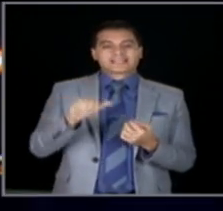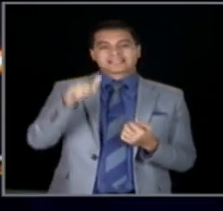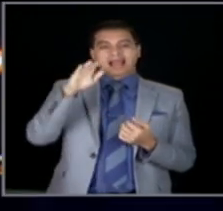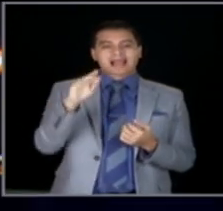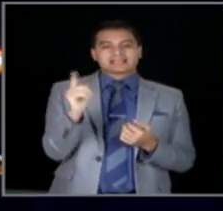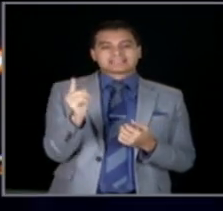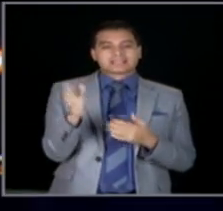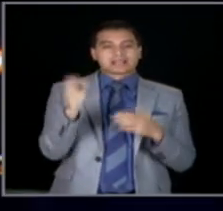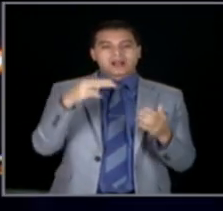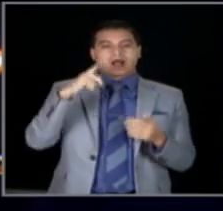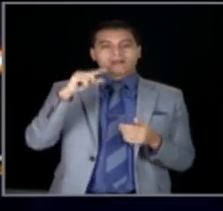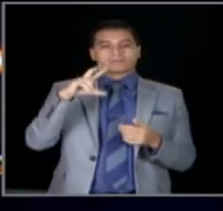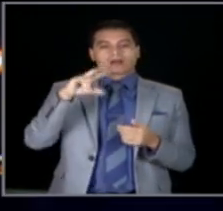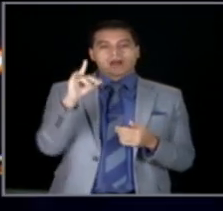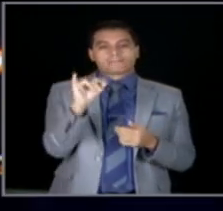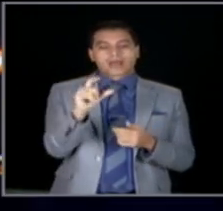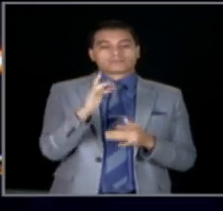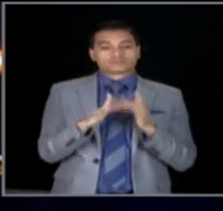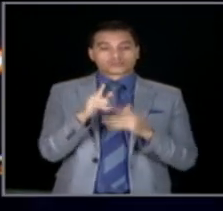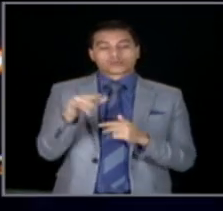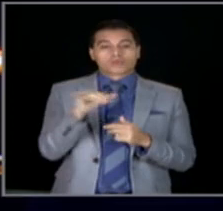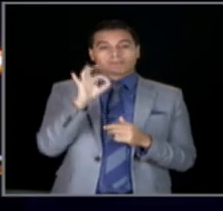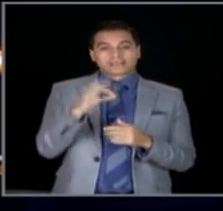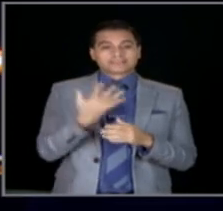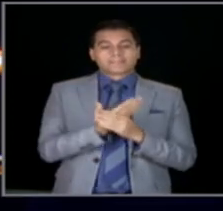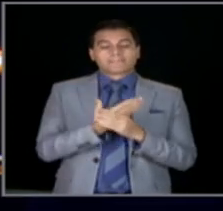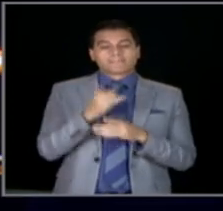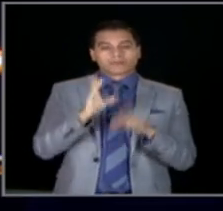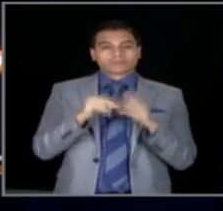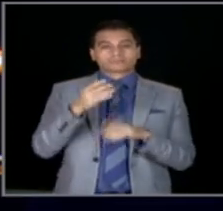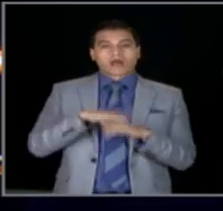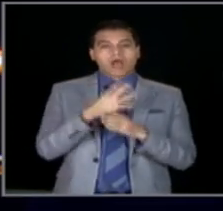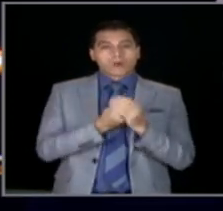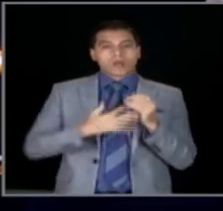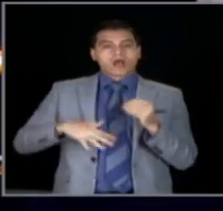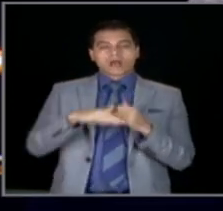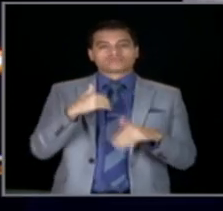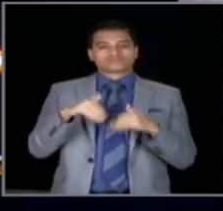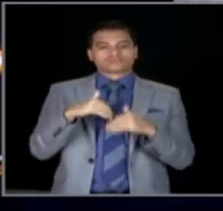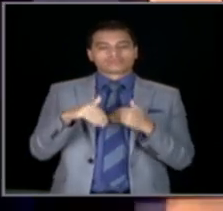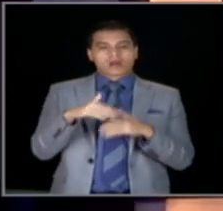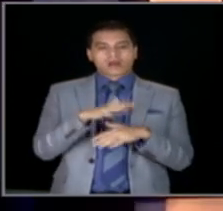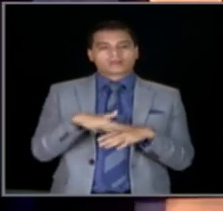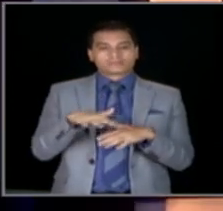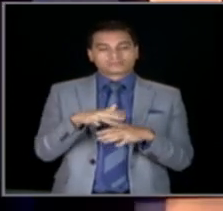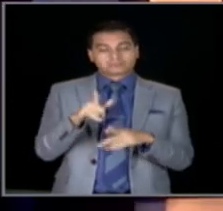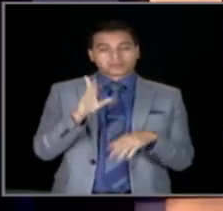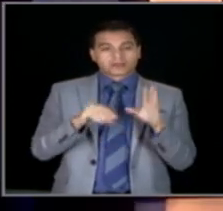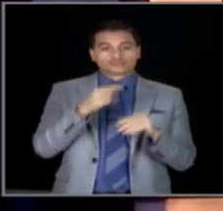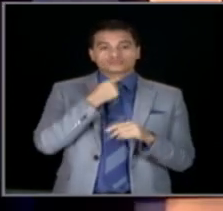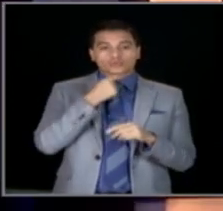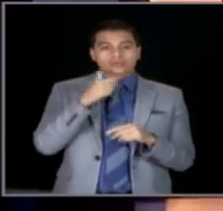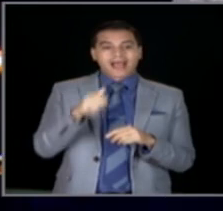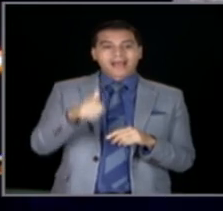ده مهم جدا لأن هو بيناقش قضية أولاد الشوارع، والتتر طبعا صوت أمل